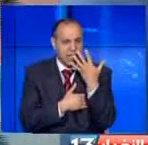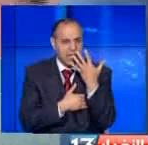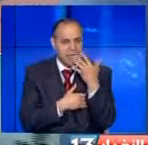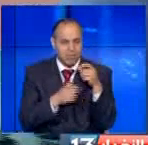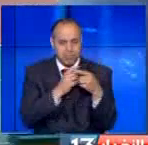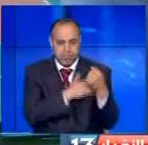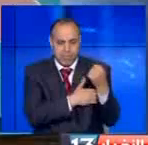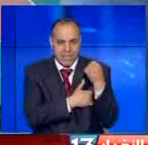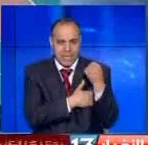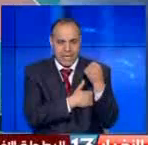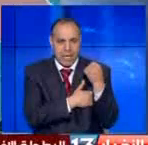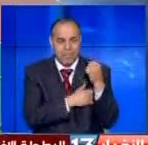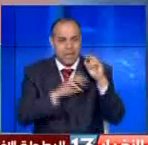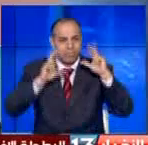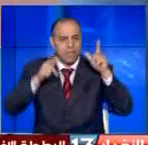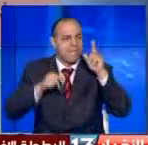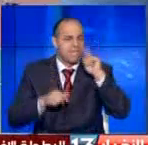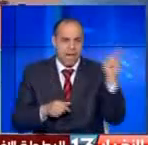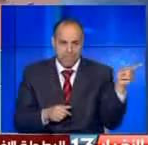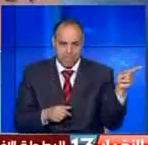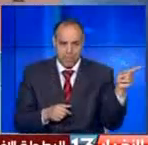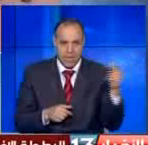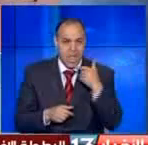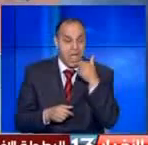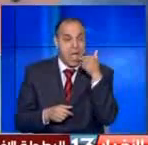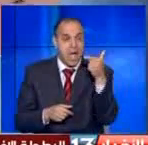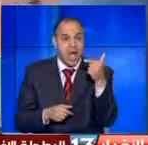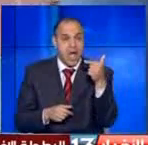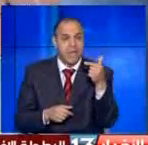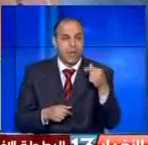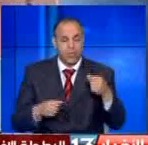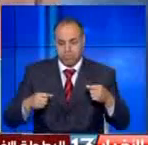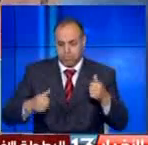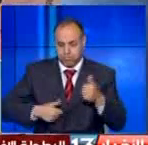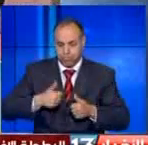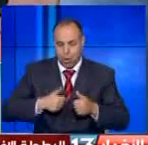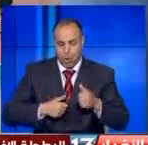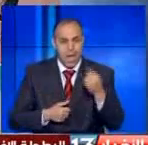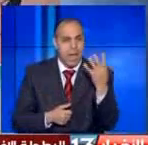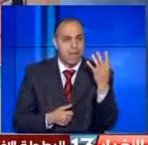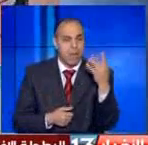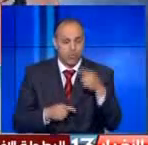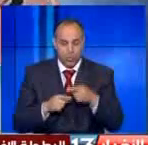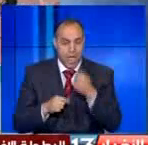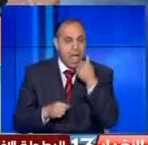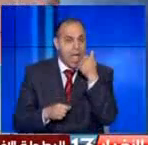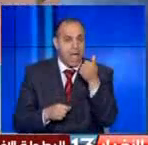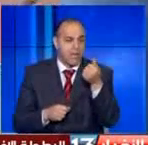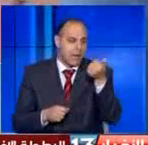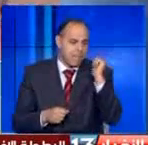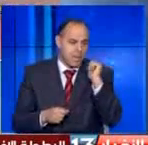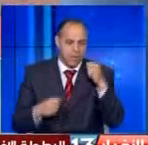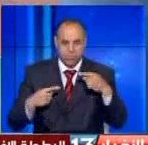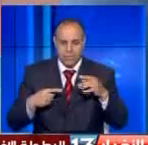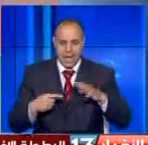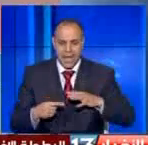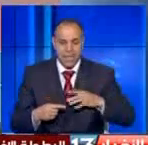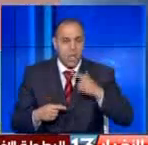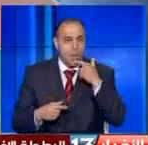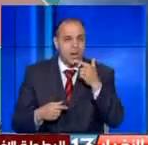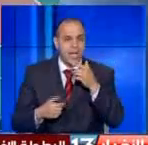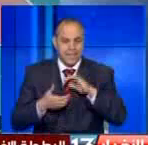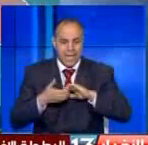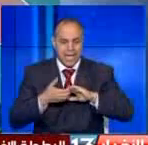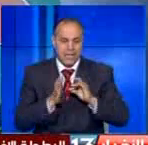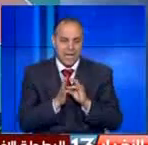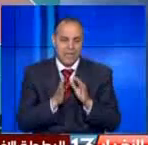للأندية البطلة لكرة الطائرة للسيدات، وذلك في أعقاب منافسات اليوم الرابع والتي دارت أمس الأحد، وهي